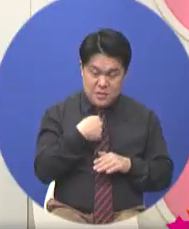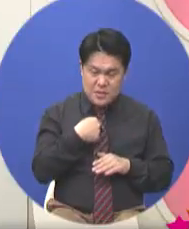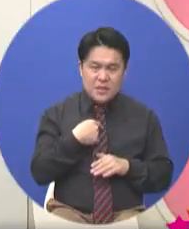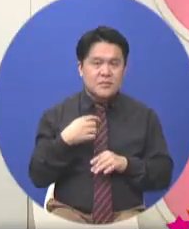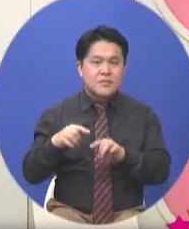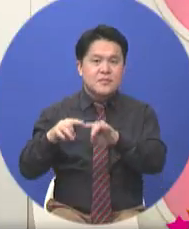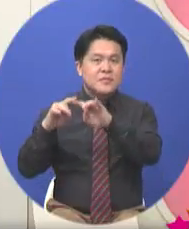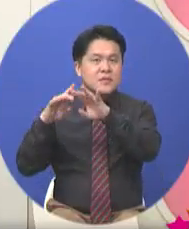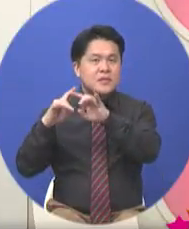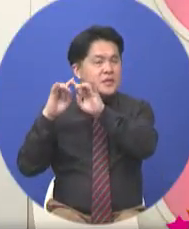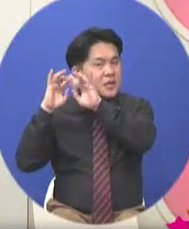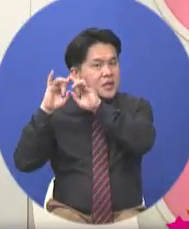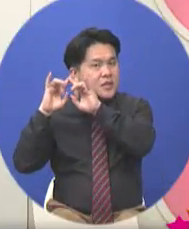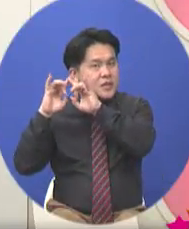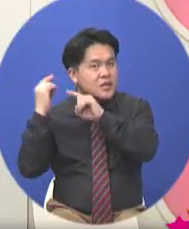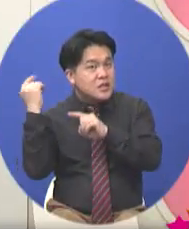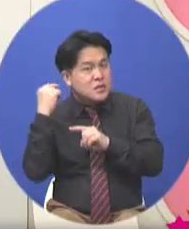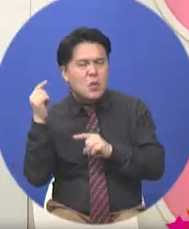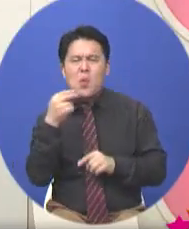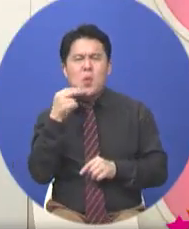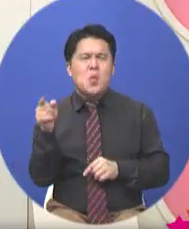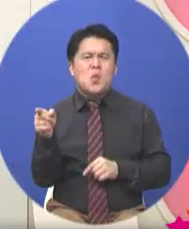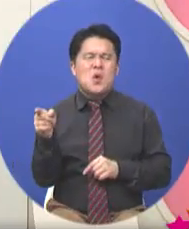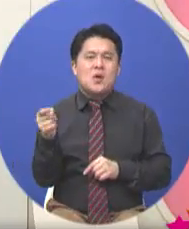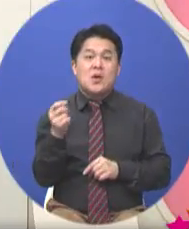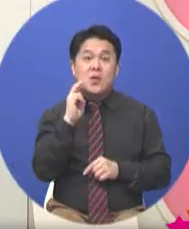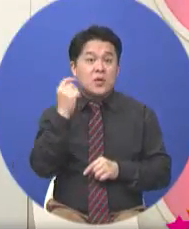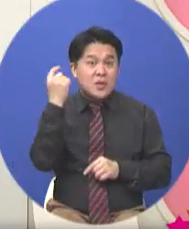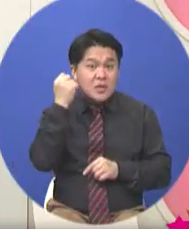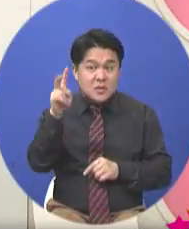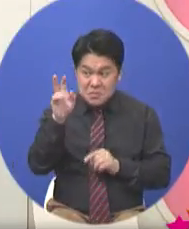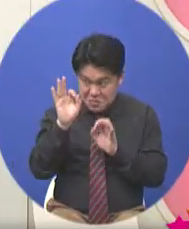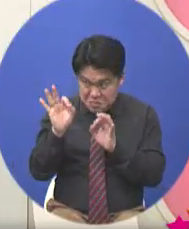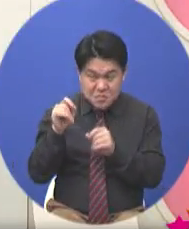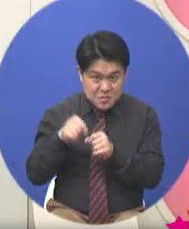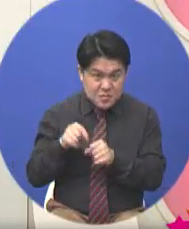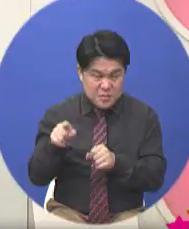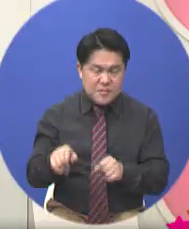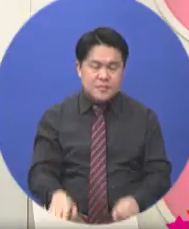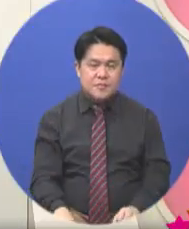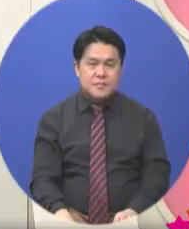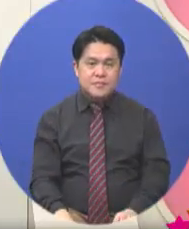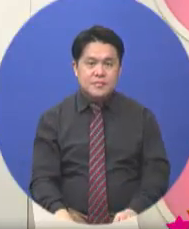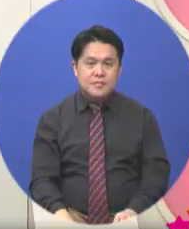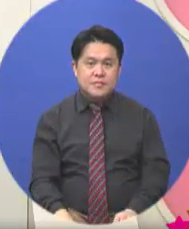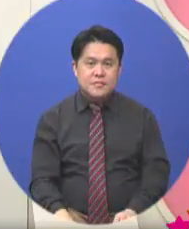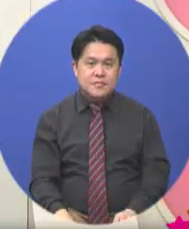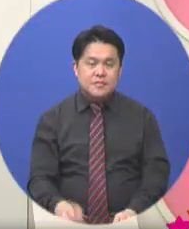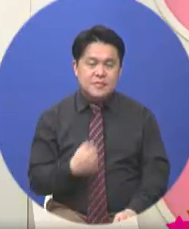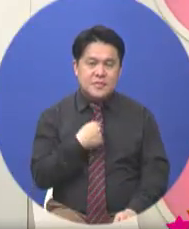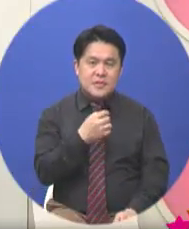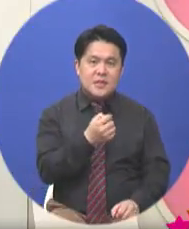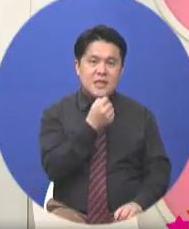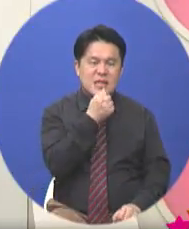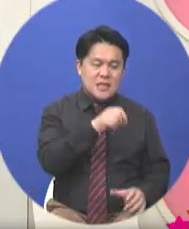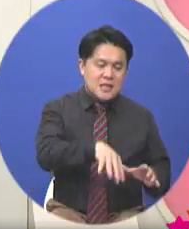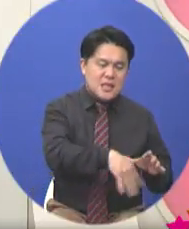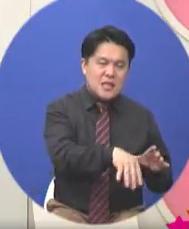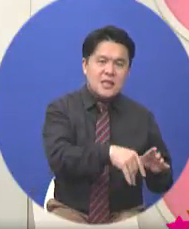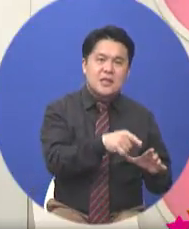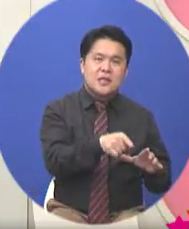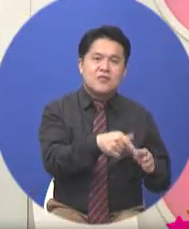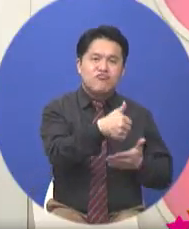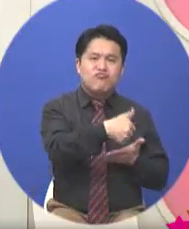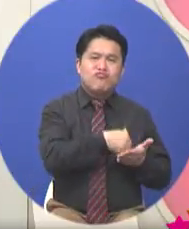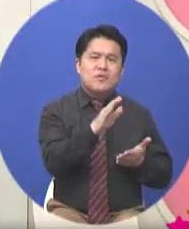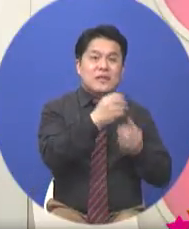미니 오디오를 해서 이제 노래도 듣고 이제 방송도 들으려고요. 그래서 이게 미니 세탁기는